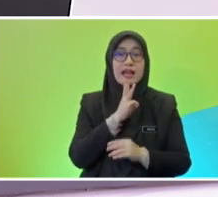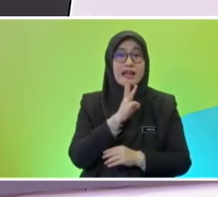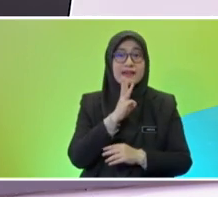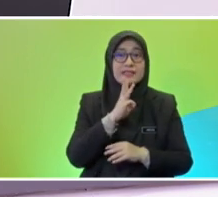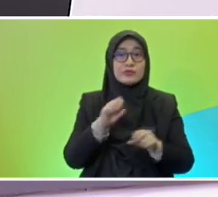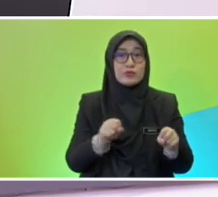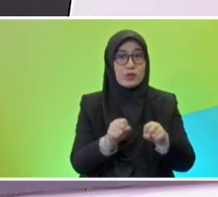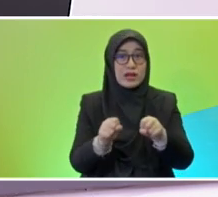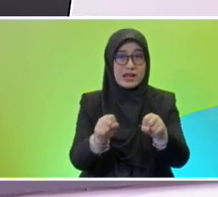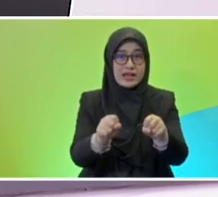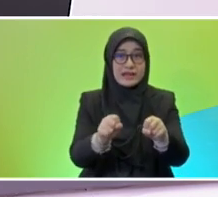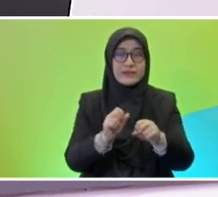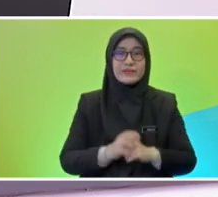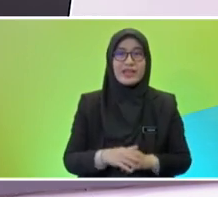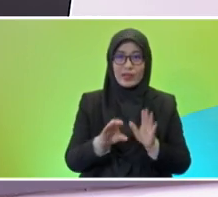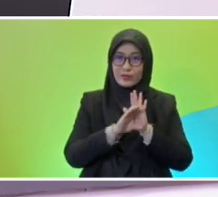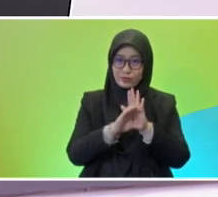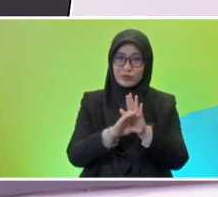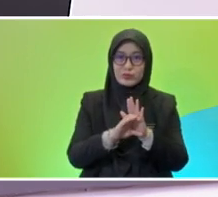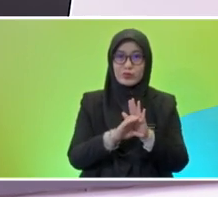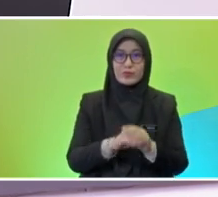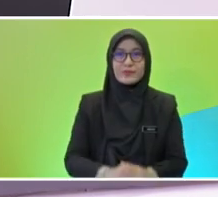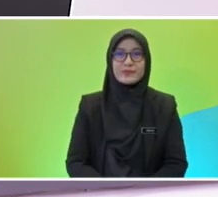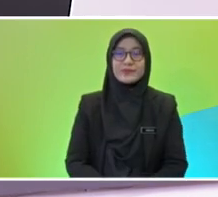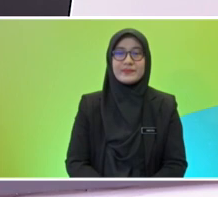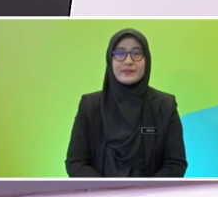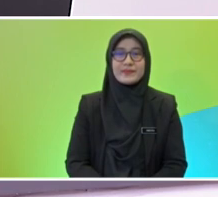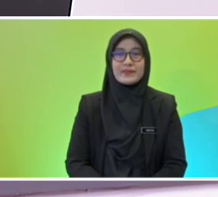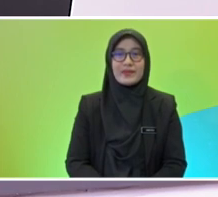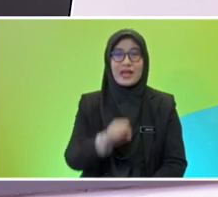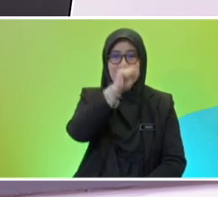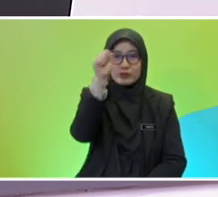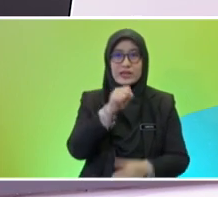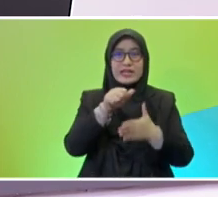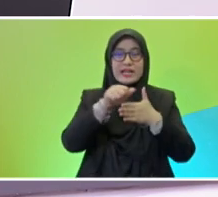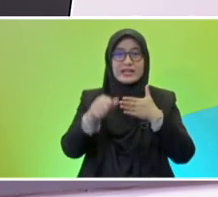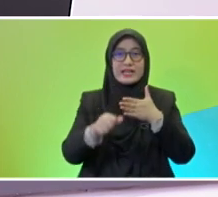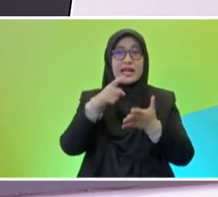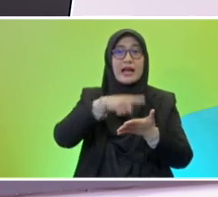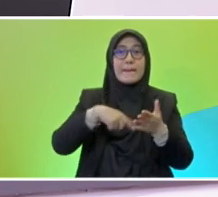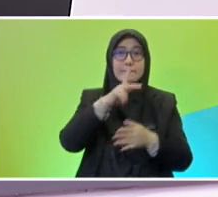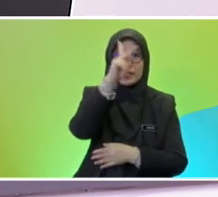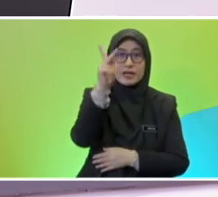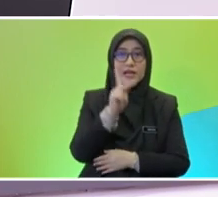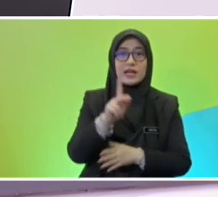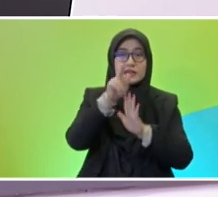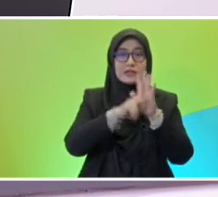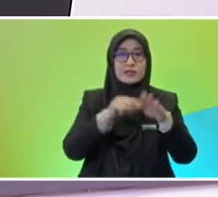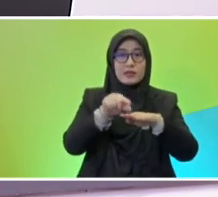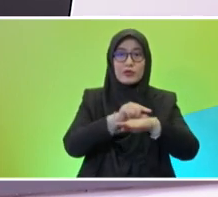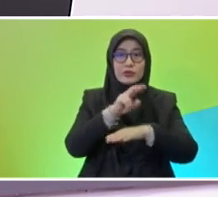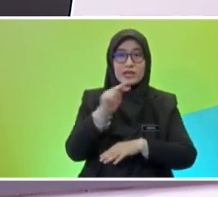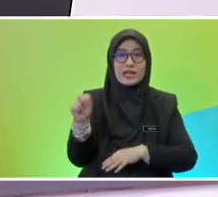adalah contohnya Oke kemudian ya soalnya yang terakhir adalah Apakah kegunaan atau